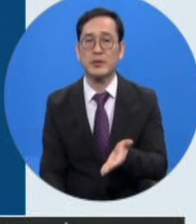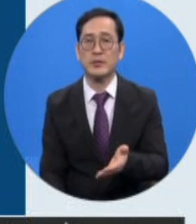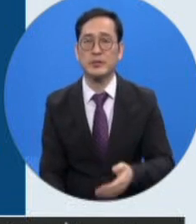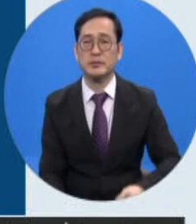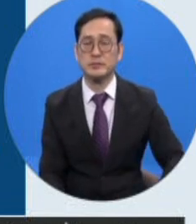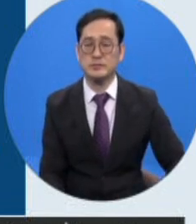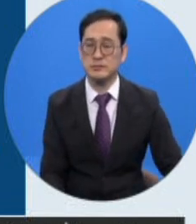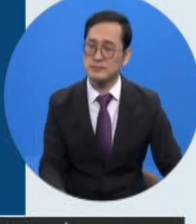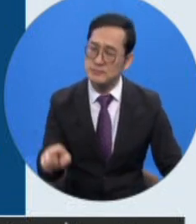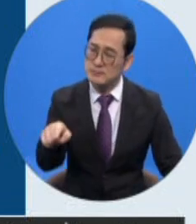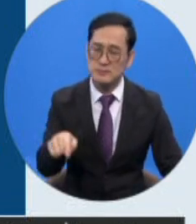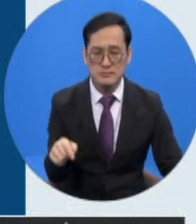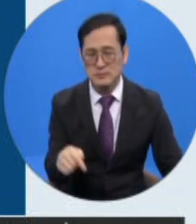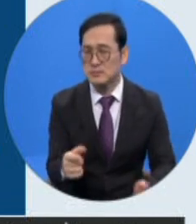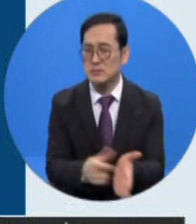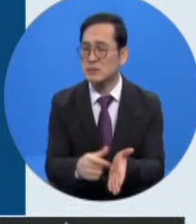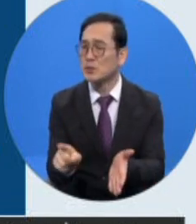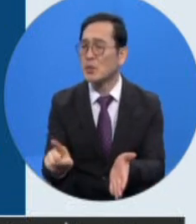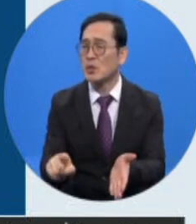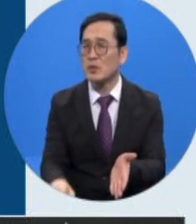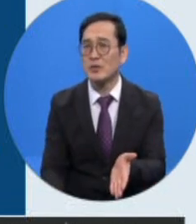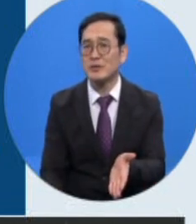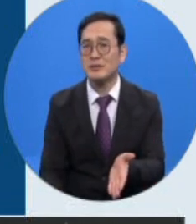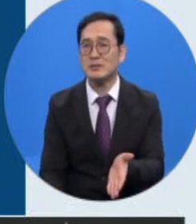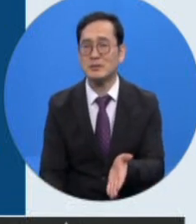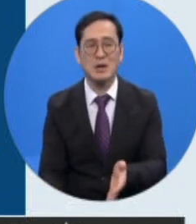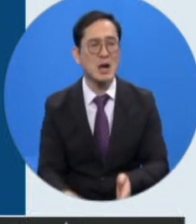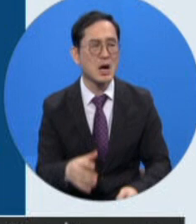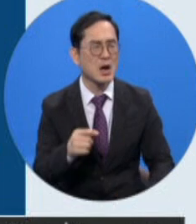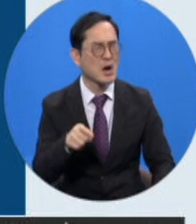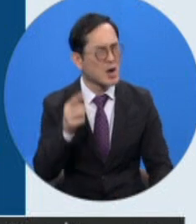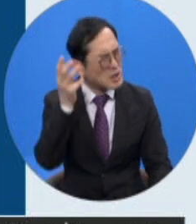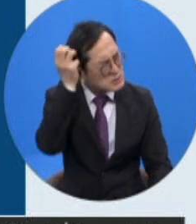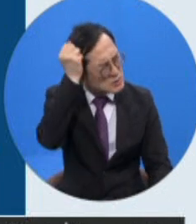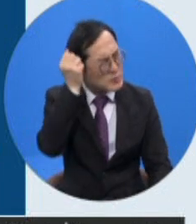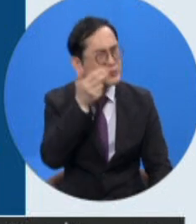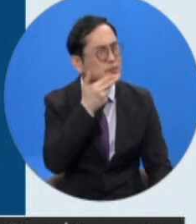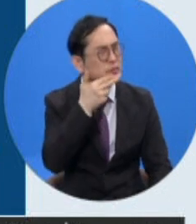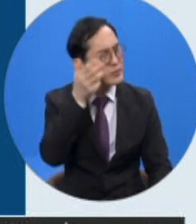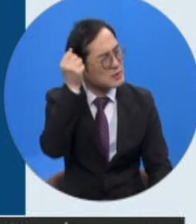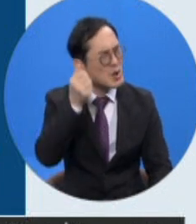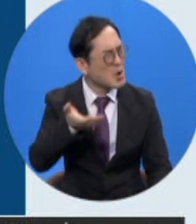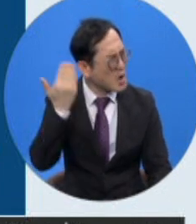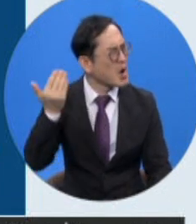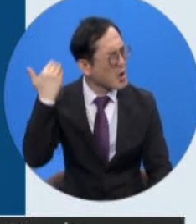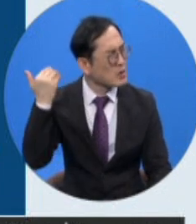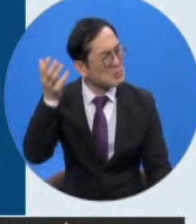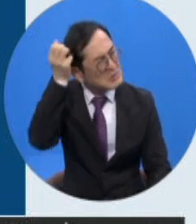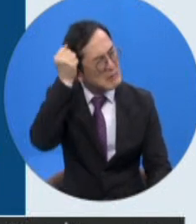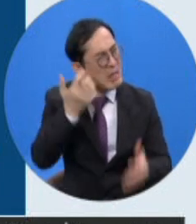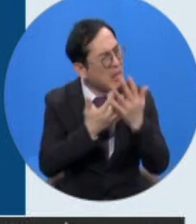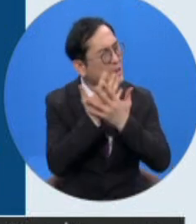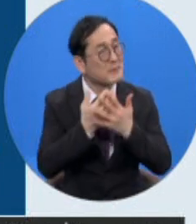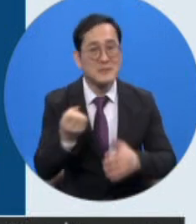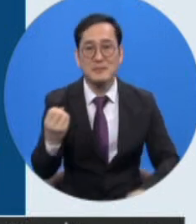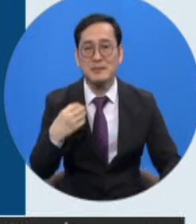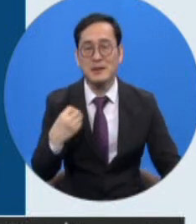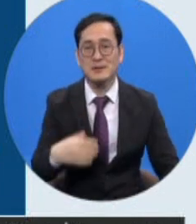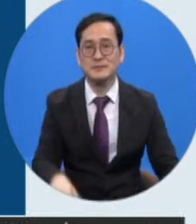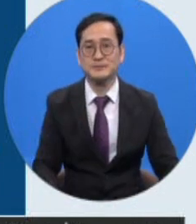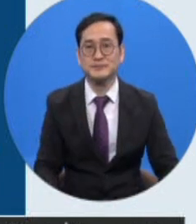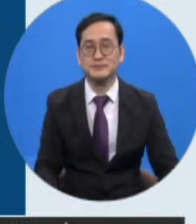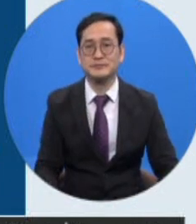씨에게 사실관계를 확인하니까 지금 보이는 것처럼 너무 오래돼서 기억이 안 난다. 그러는데 당시 제가 정확히 모르겠습니다. 미술